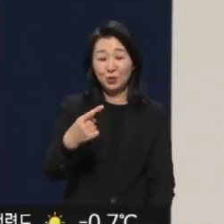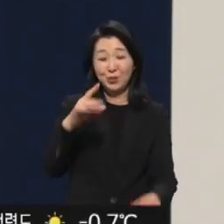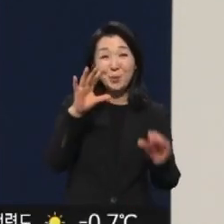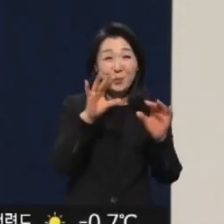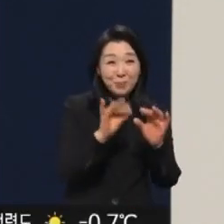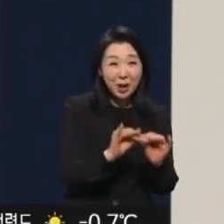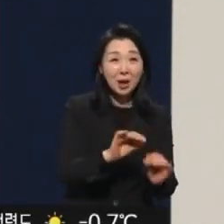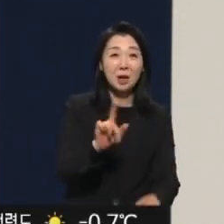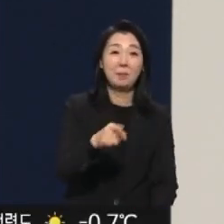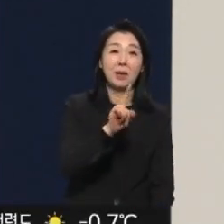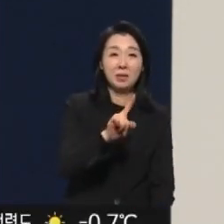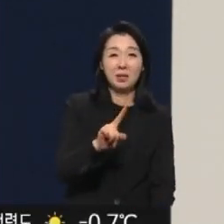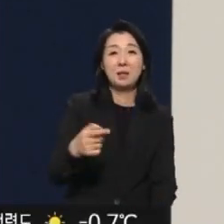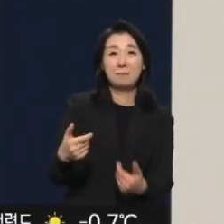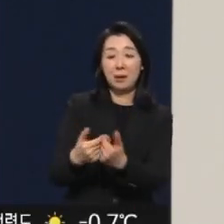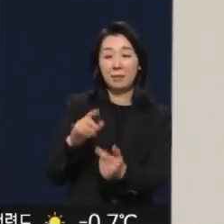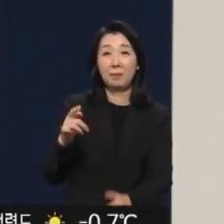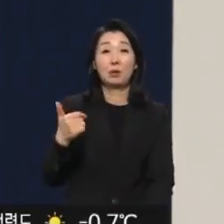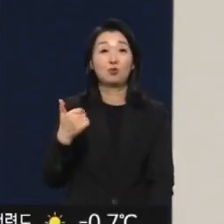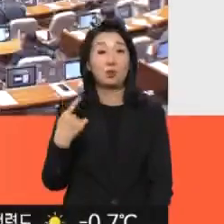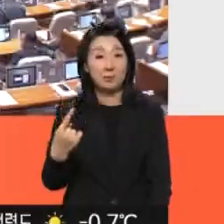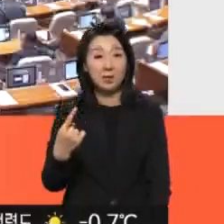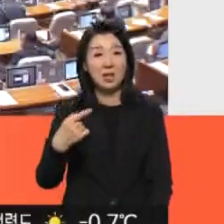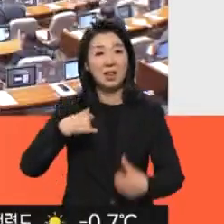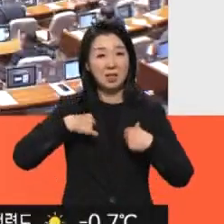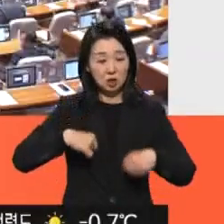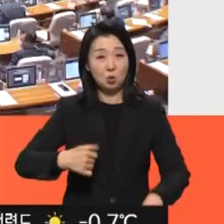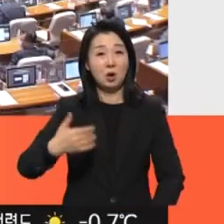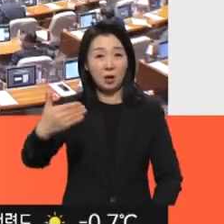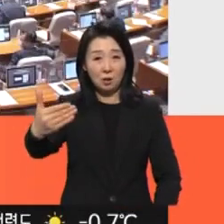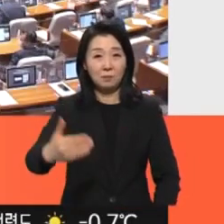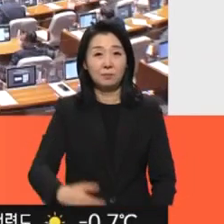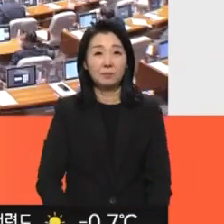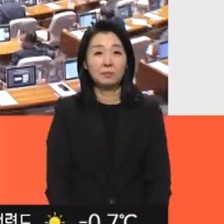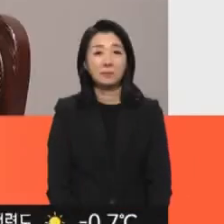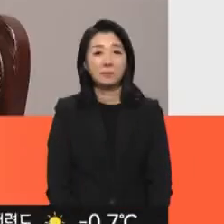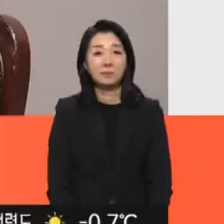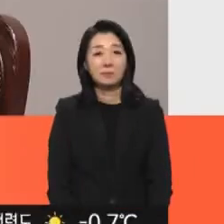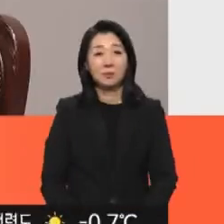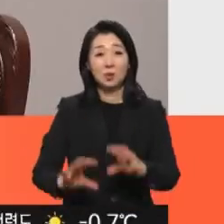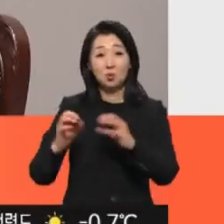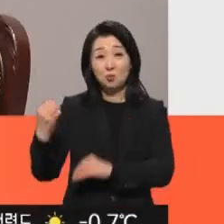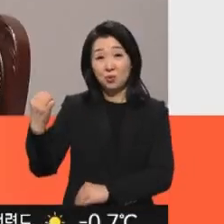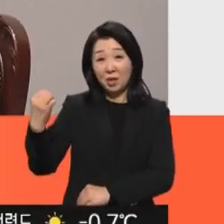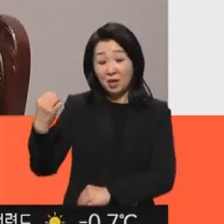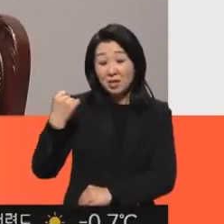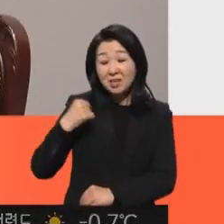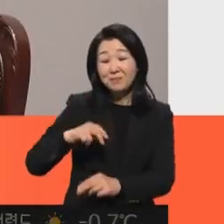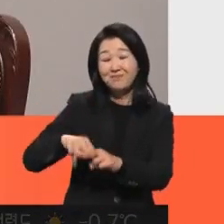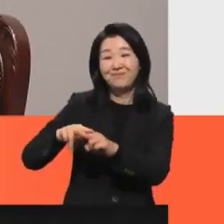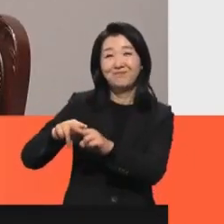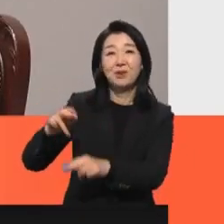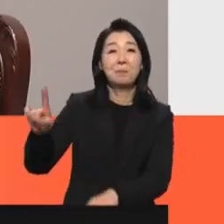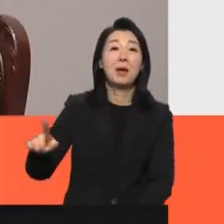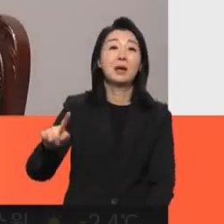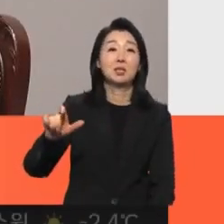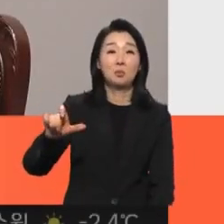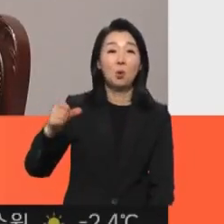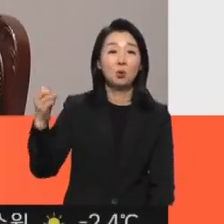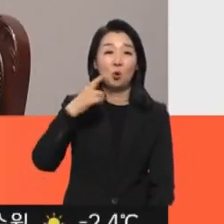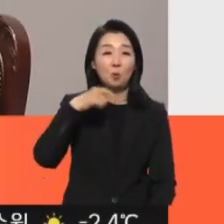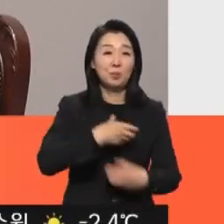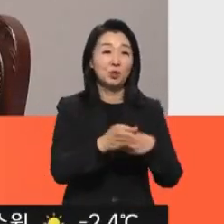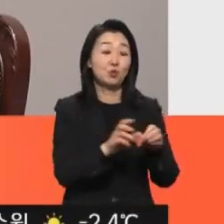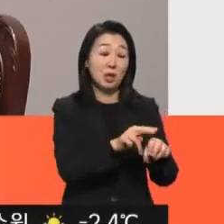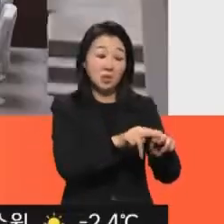가결이 101표, 부결이 161표, 기권이 9표 나왔는데요. 이 국민의힘 의석수가 115석, 또